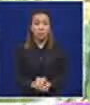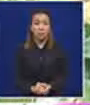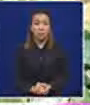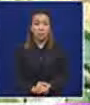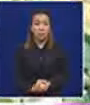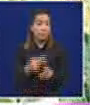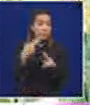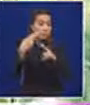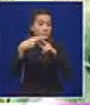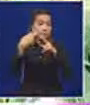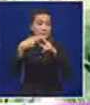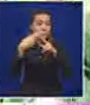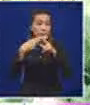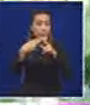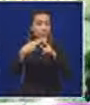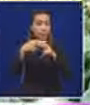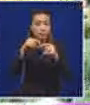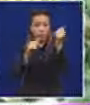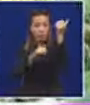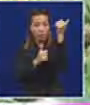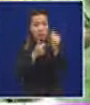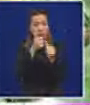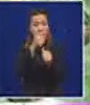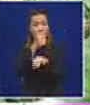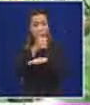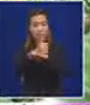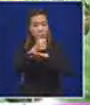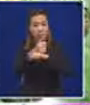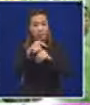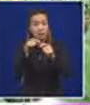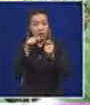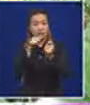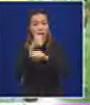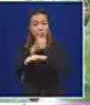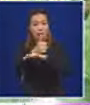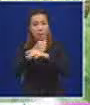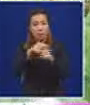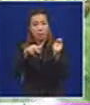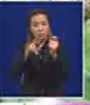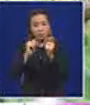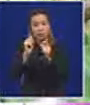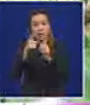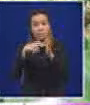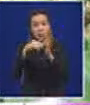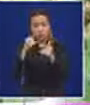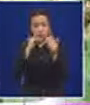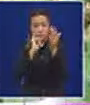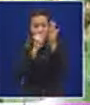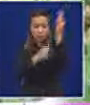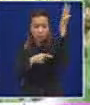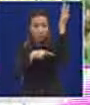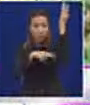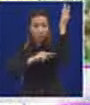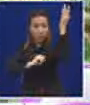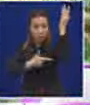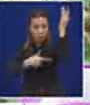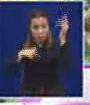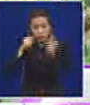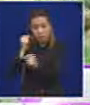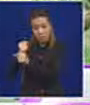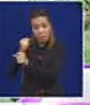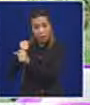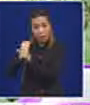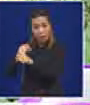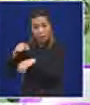นายจิรวิทย์พวงจิตนายกเทศมนตรีเทศบาลตำบลท้ายเมืองอำเภอท้ายเมืองจังหวัดพังงาใช้เวลาที่ว่างเว้นจากการทำง